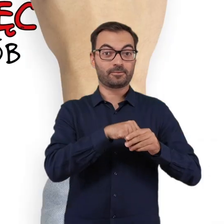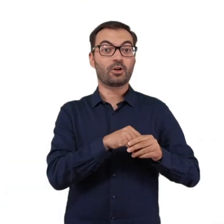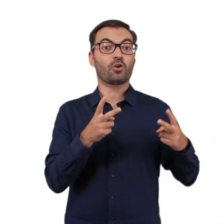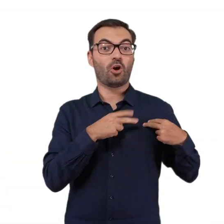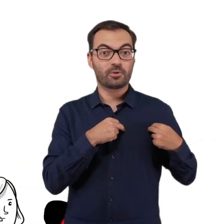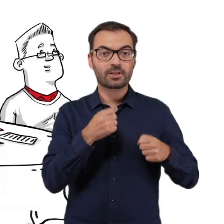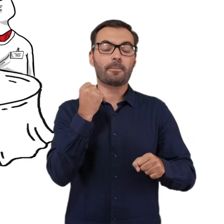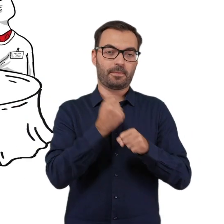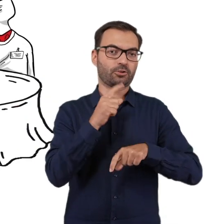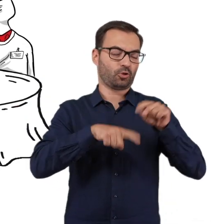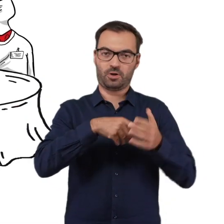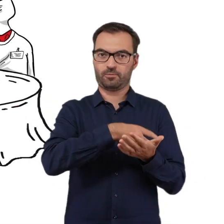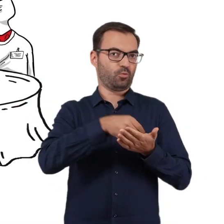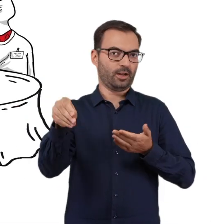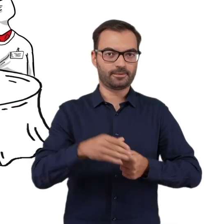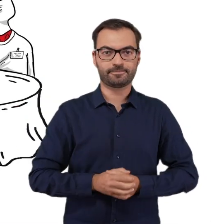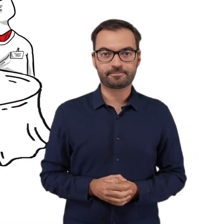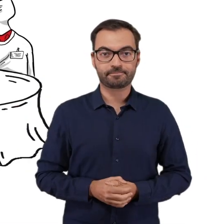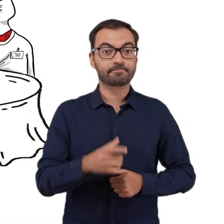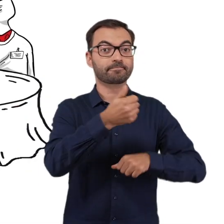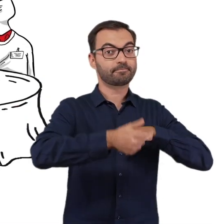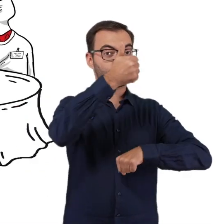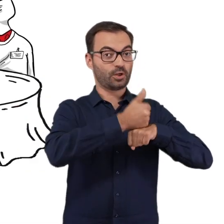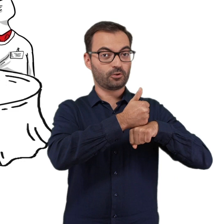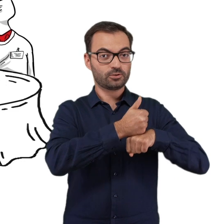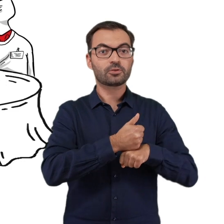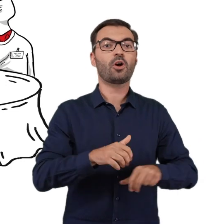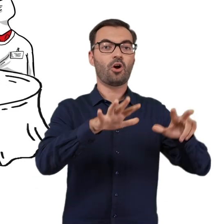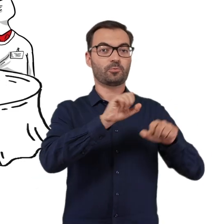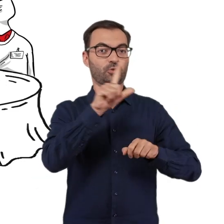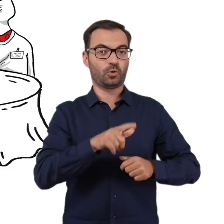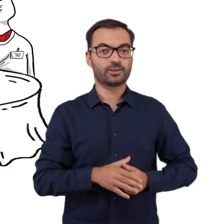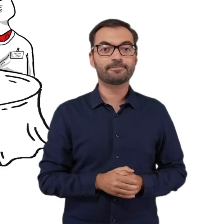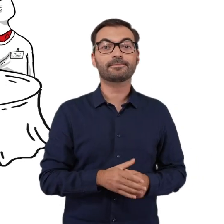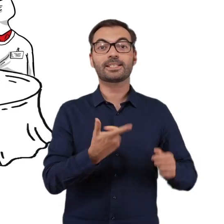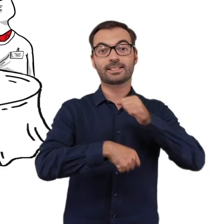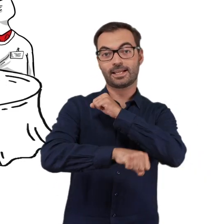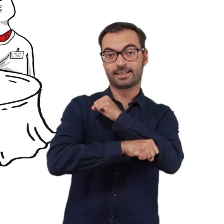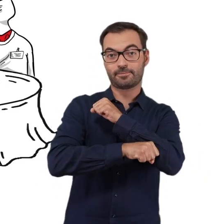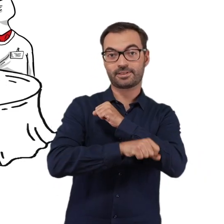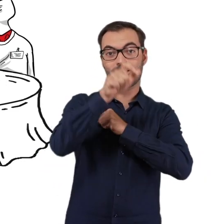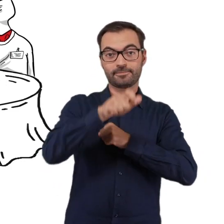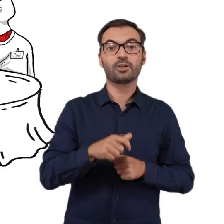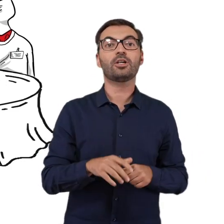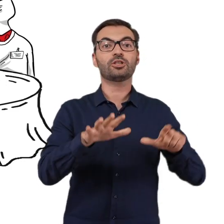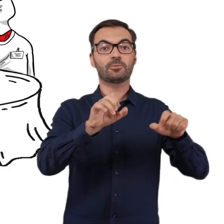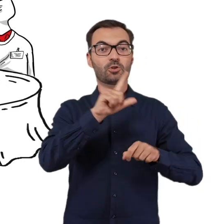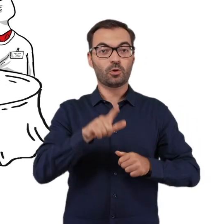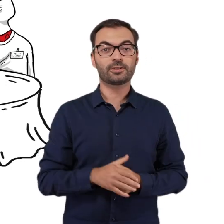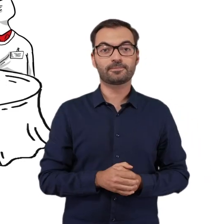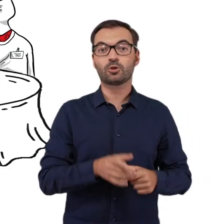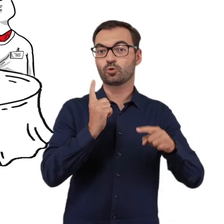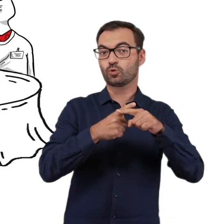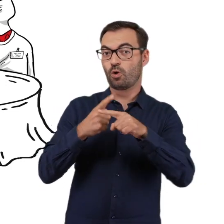udział w pracach obwodowych komisji wyborczych przysługuje dieta. Dla przewodniczącego 800 zł, zastępcy